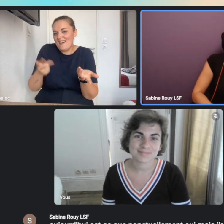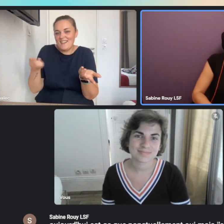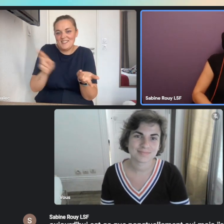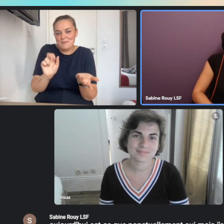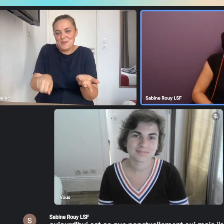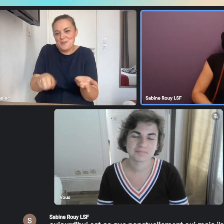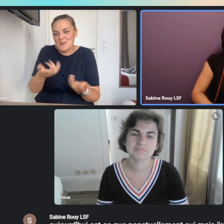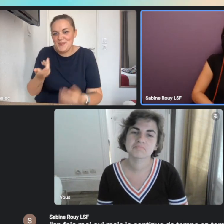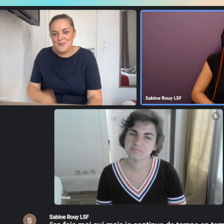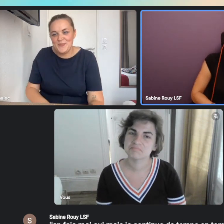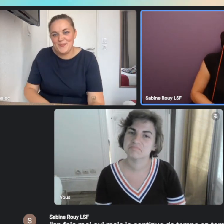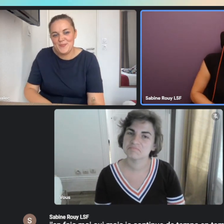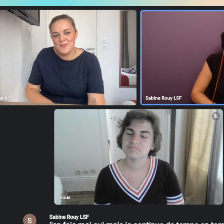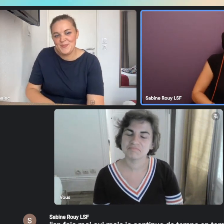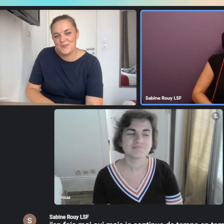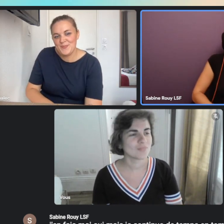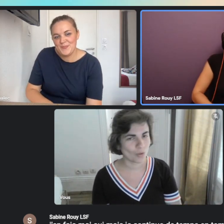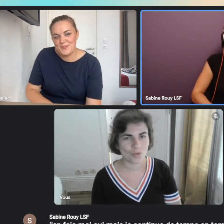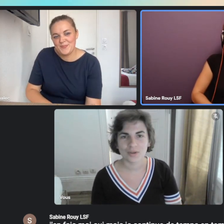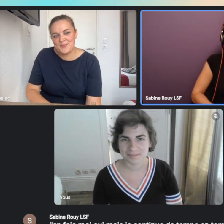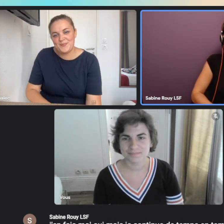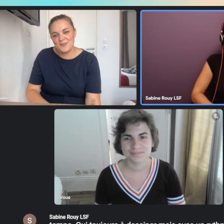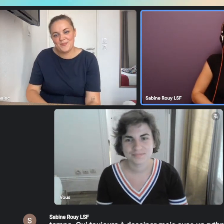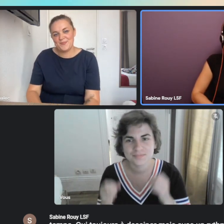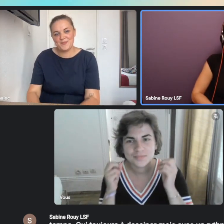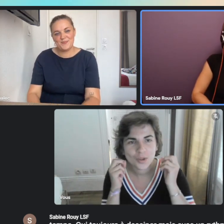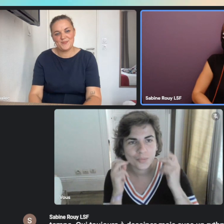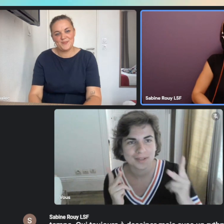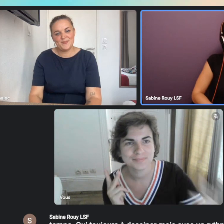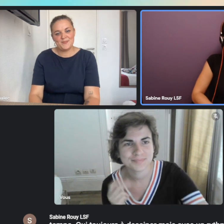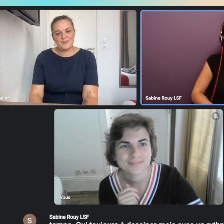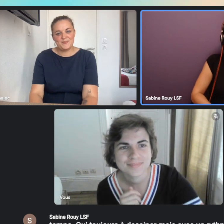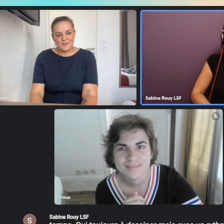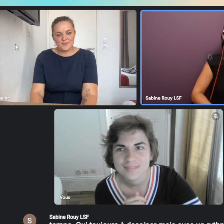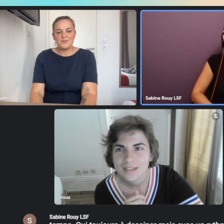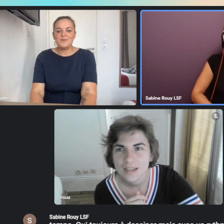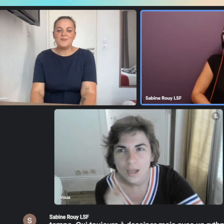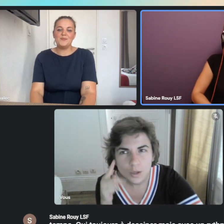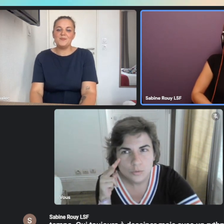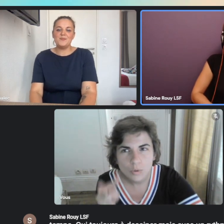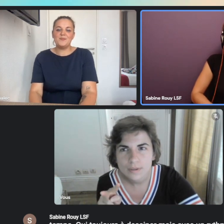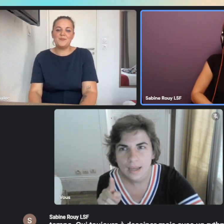jamais je refais un défi, dans ce cas-là, oui, effectivement, je serai plus assidue. D'accord, OK.